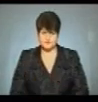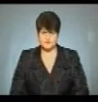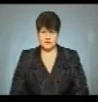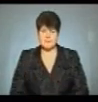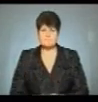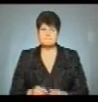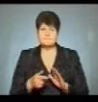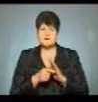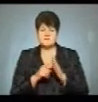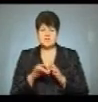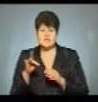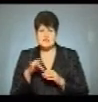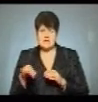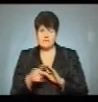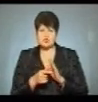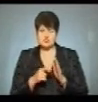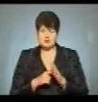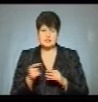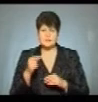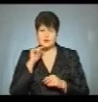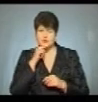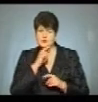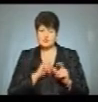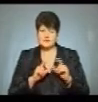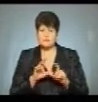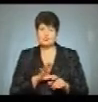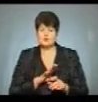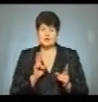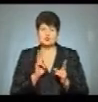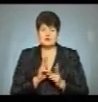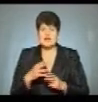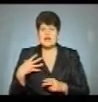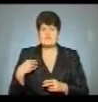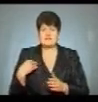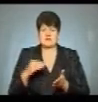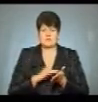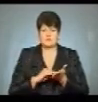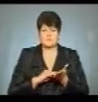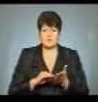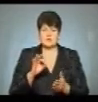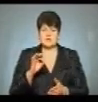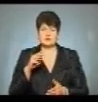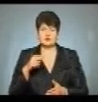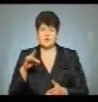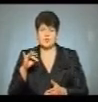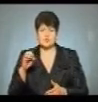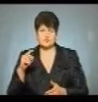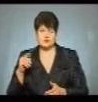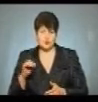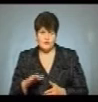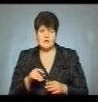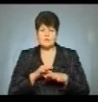приміщенні Євростудії Тернопільського економічного університету відбулась зустріч із львівським журналістом Остапом Дроздовим. Її провели під